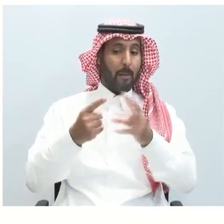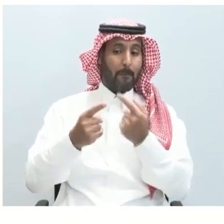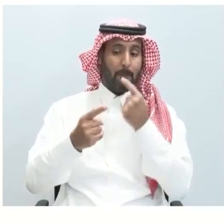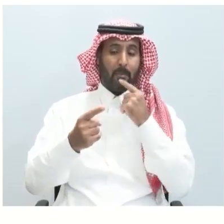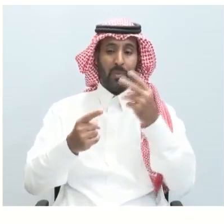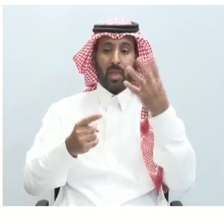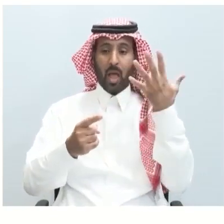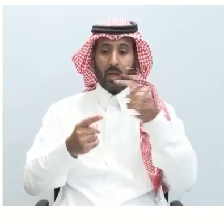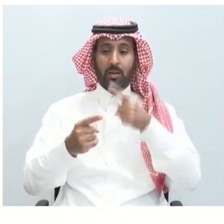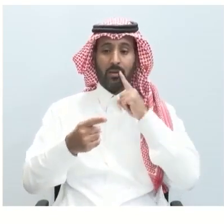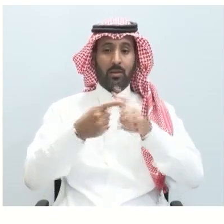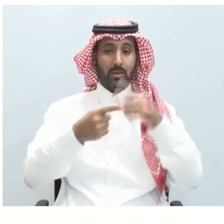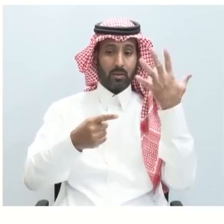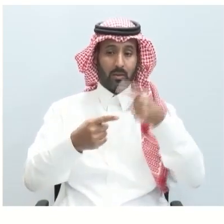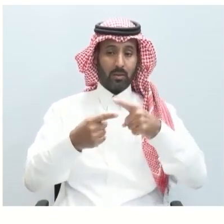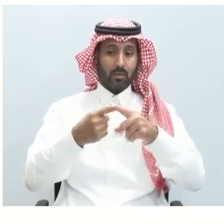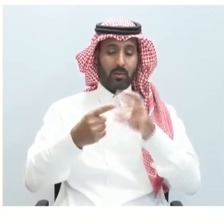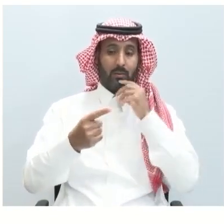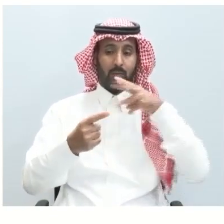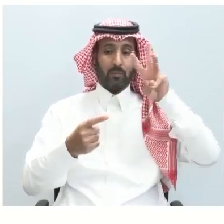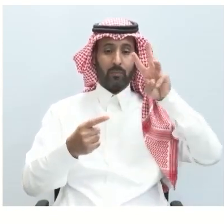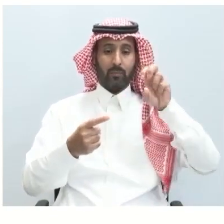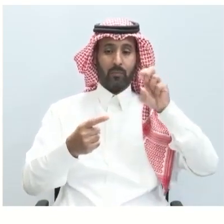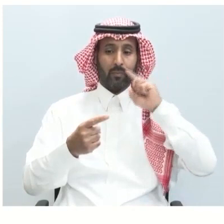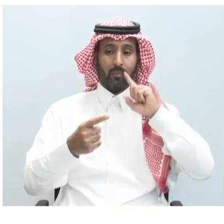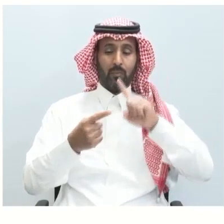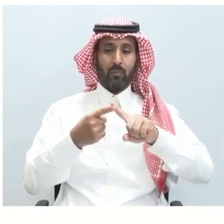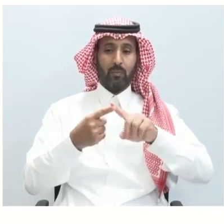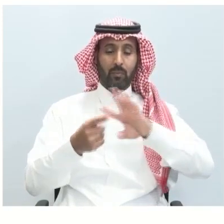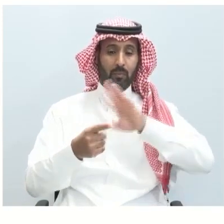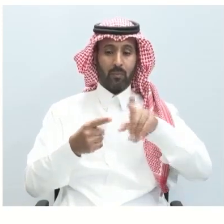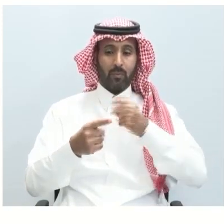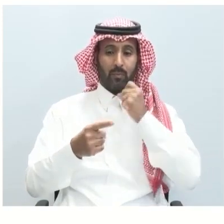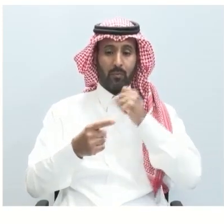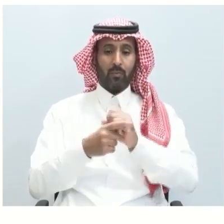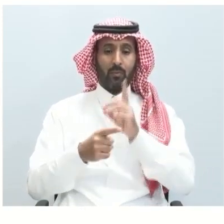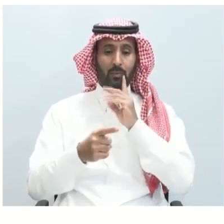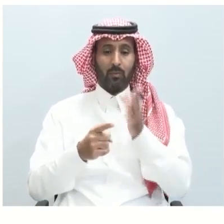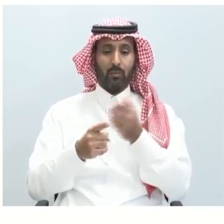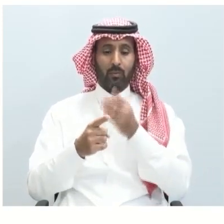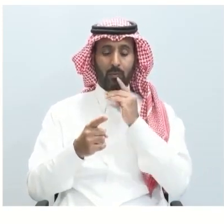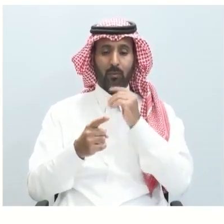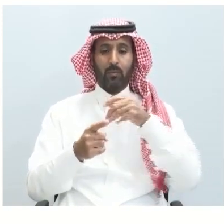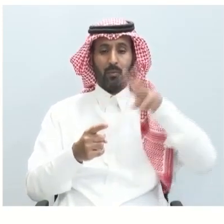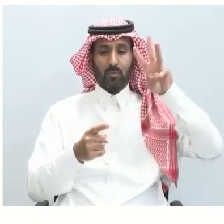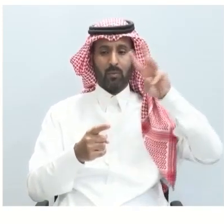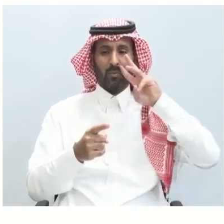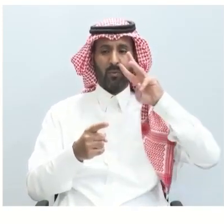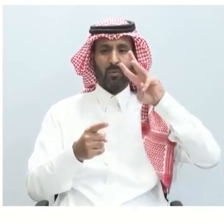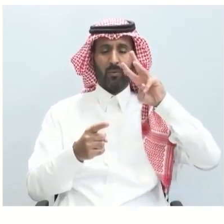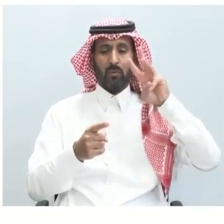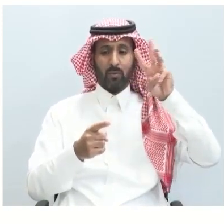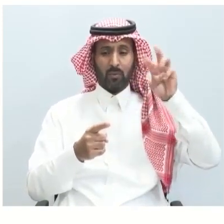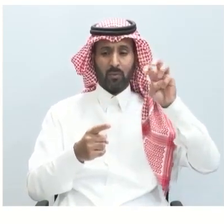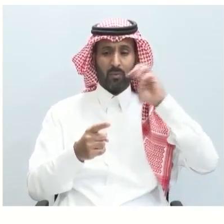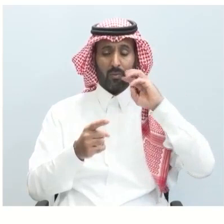15 ئ 15 احسنتم ستكون مجموعهما ستعطيني المحصله اذا ستعطيني 15 ئ